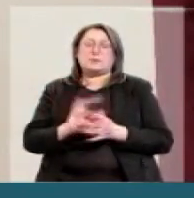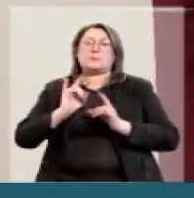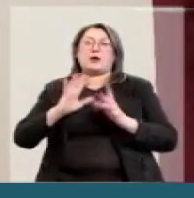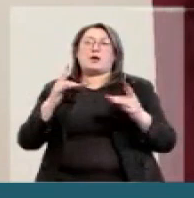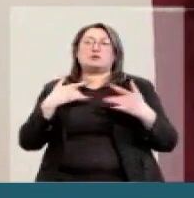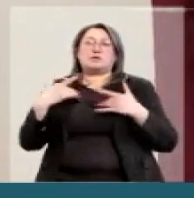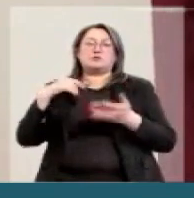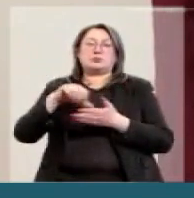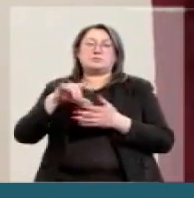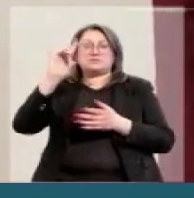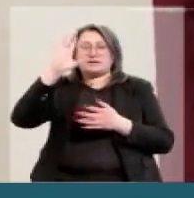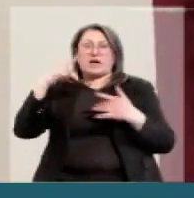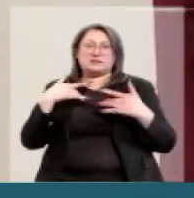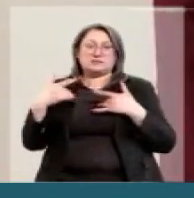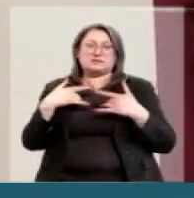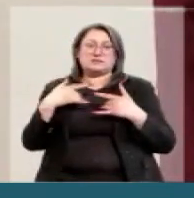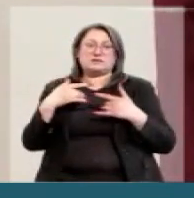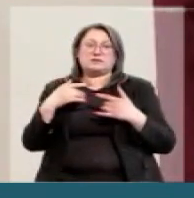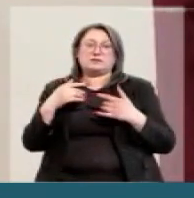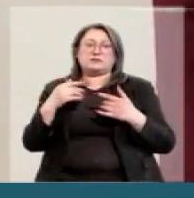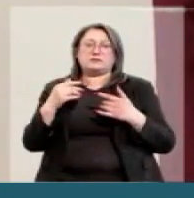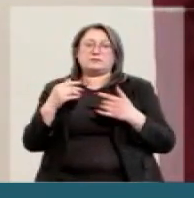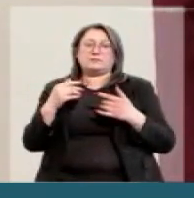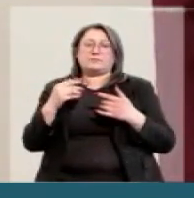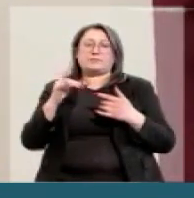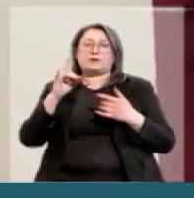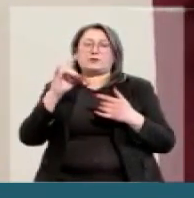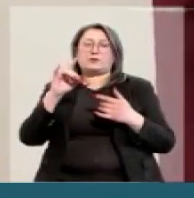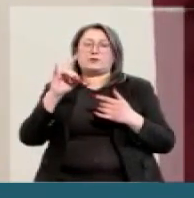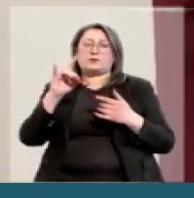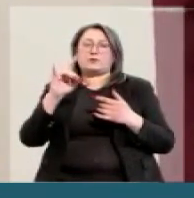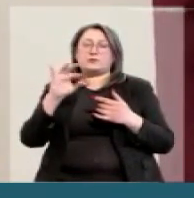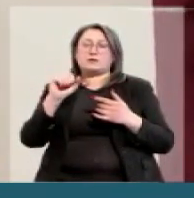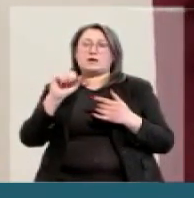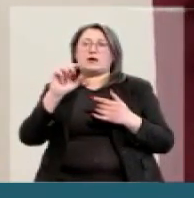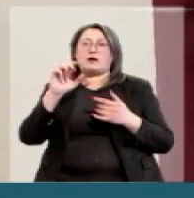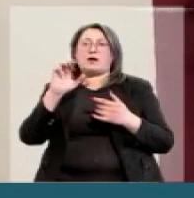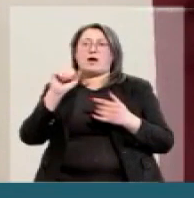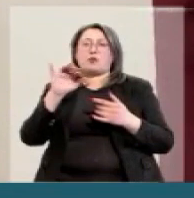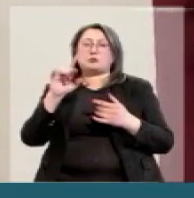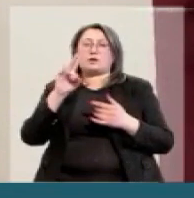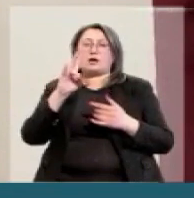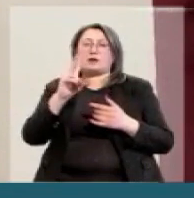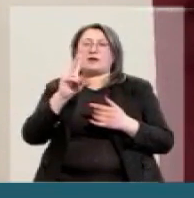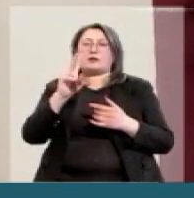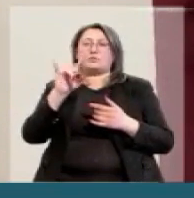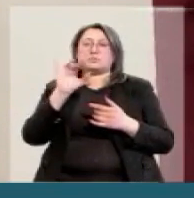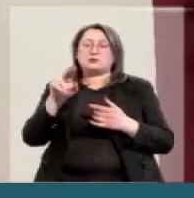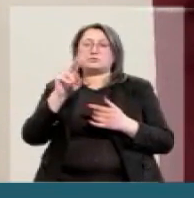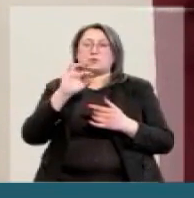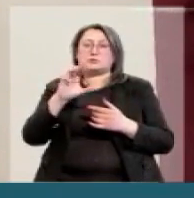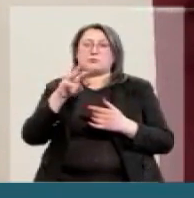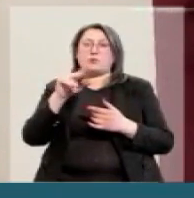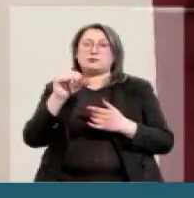праздничные концерты с участием известных артистов Куандыха Рахыма, Розы и Абдижапар Алхожа, Кайрата Нуртаса, а также Дос